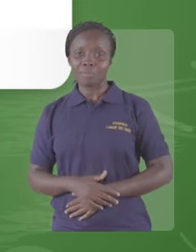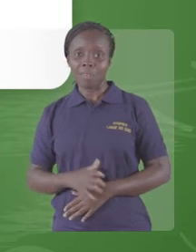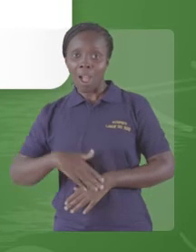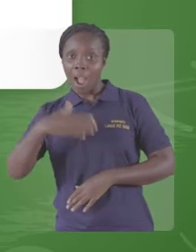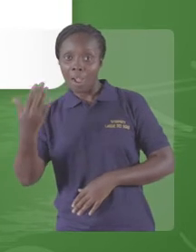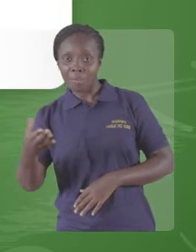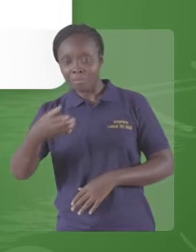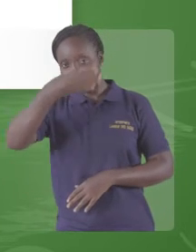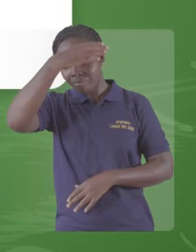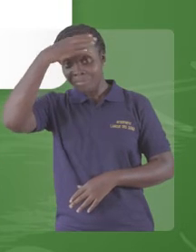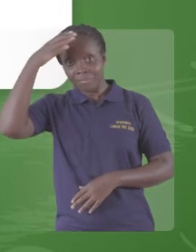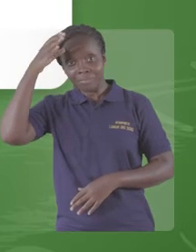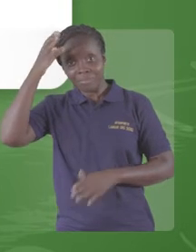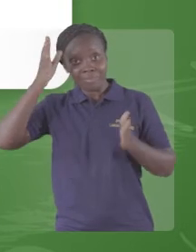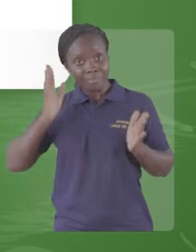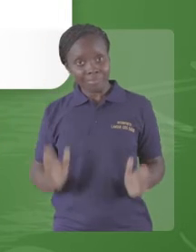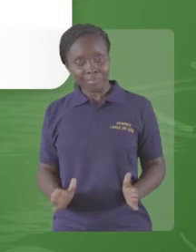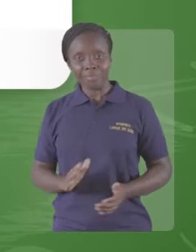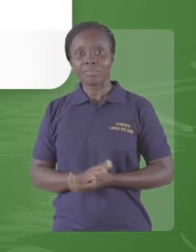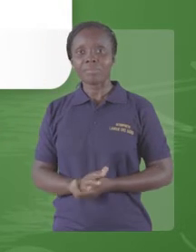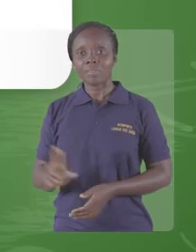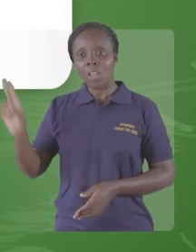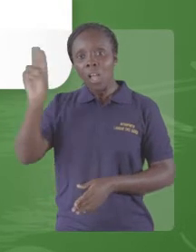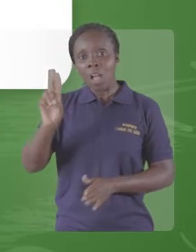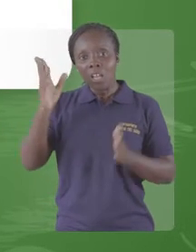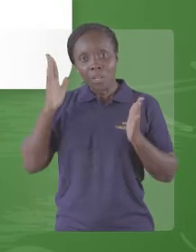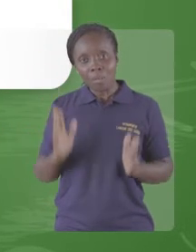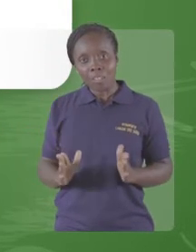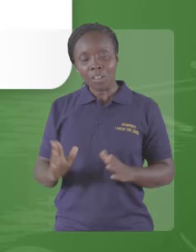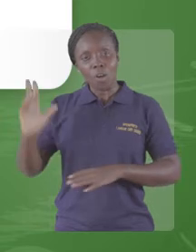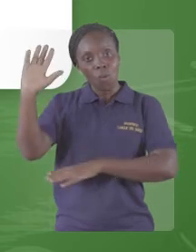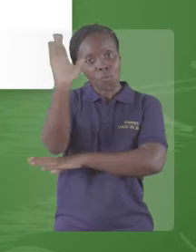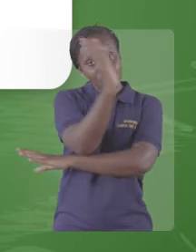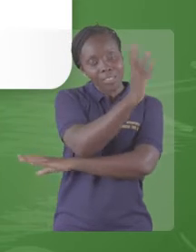des charbonniers, des exploitants forestiers.